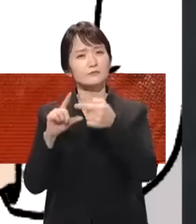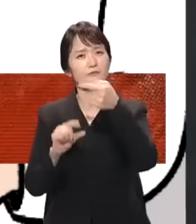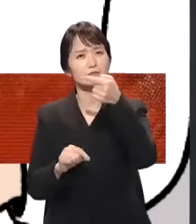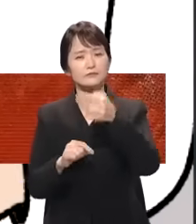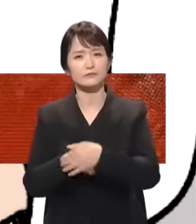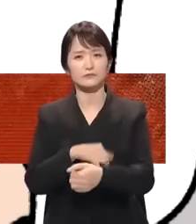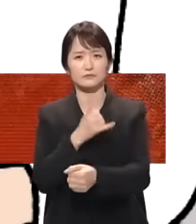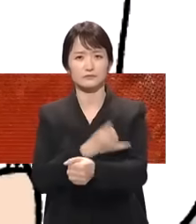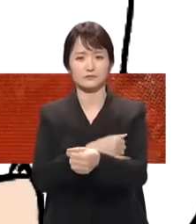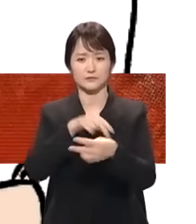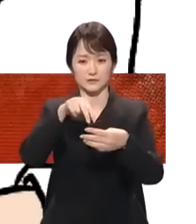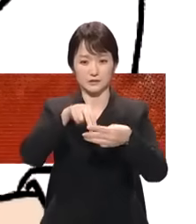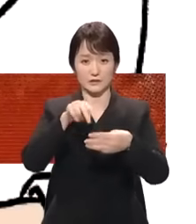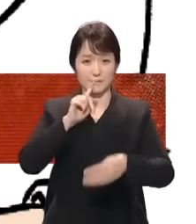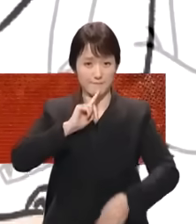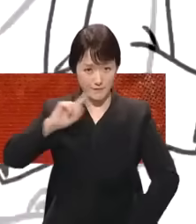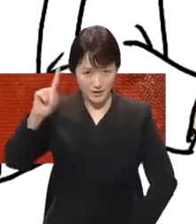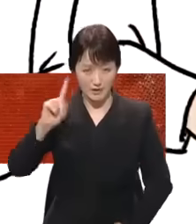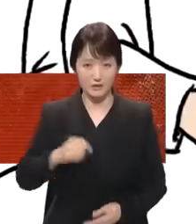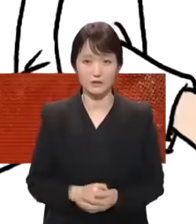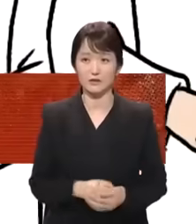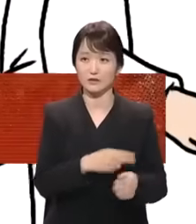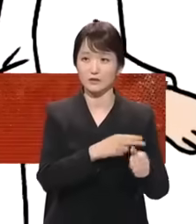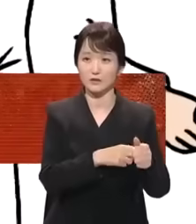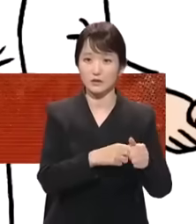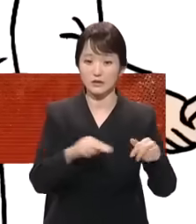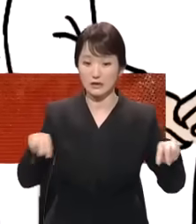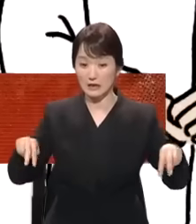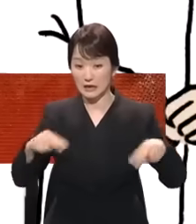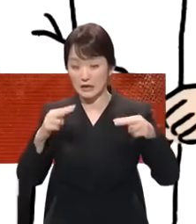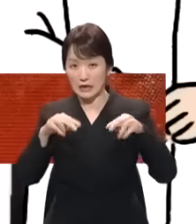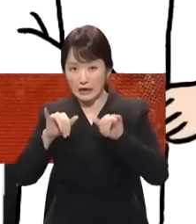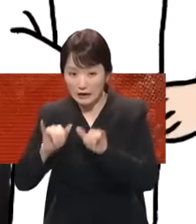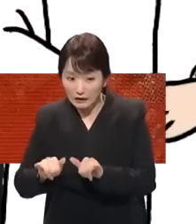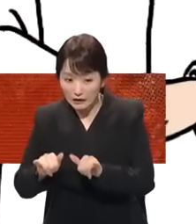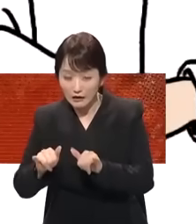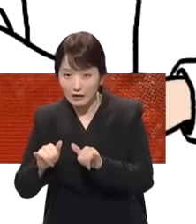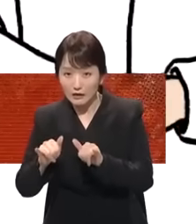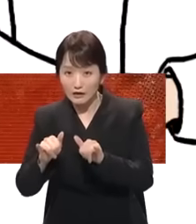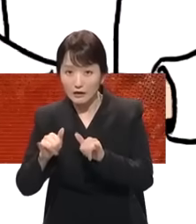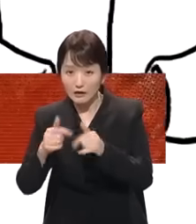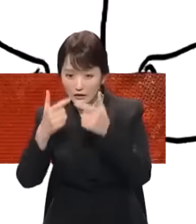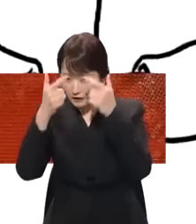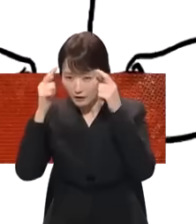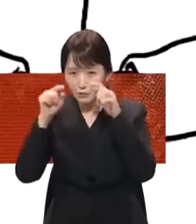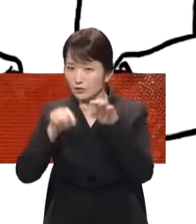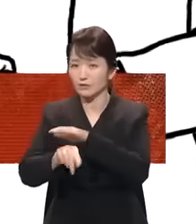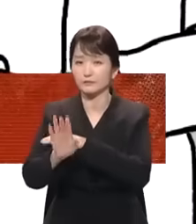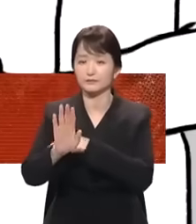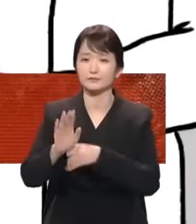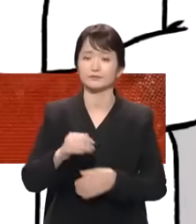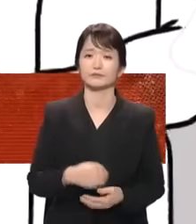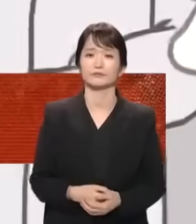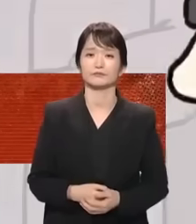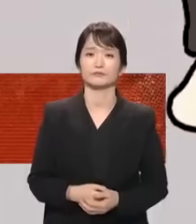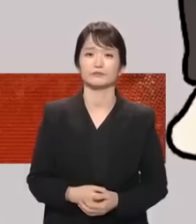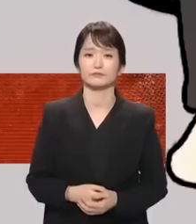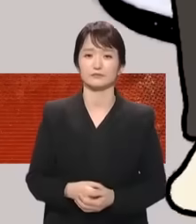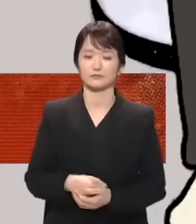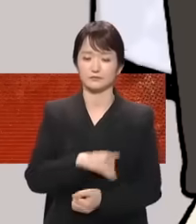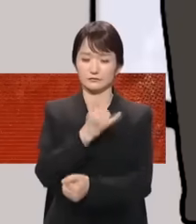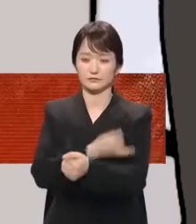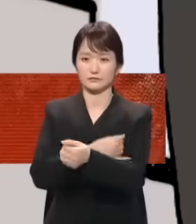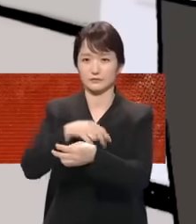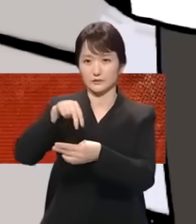인권 센터에 신고까지 한 상황인데 교수랑 마주칠까 봐 지금은 학교에 나가지 못하고 있는 상황입니다 그런데 인권 센터의 조사